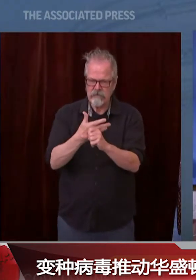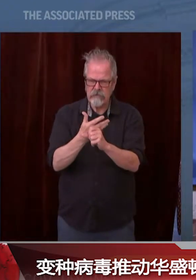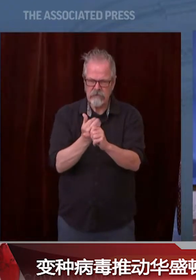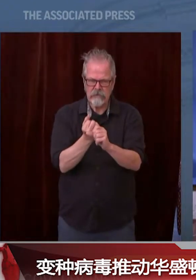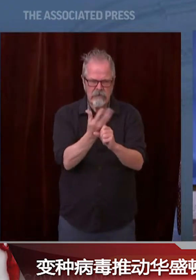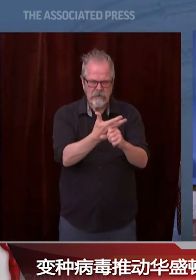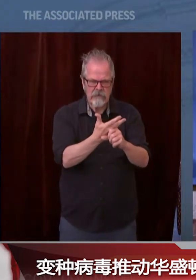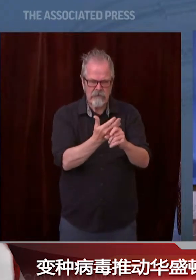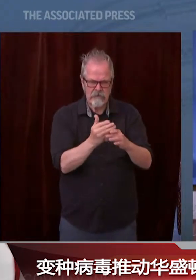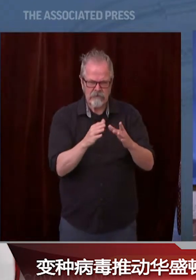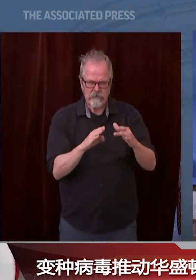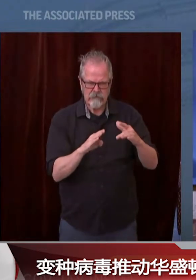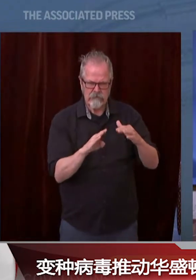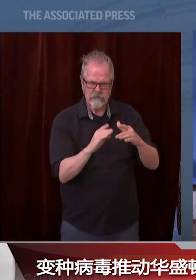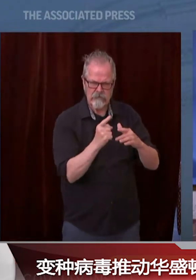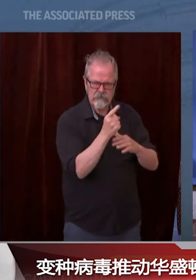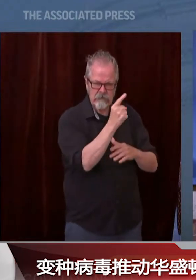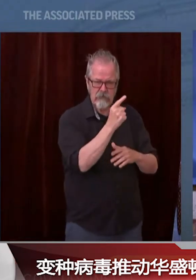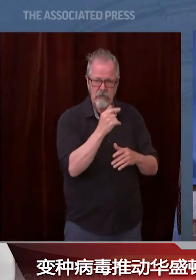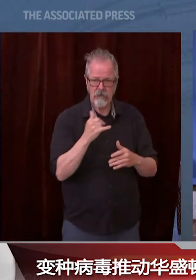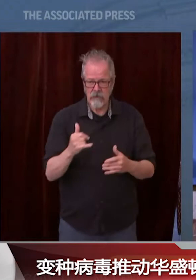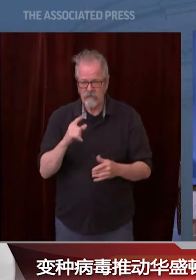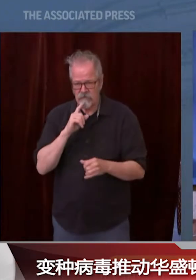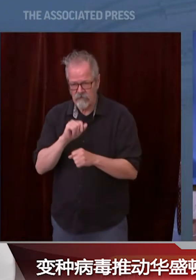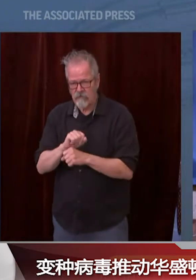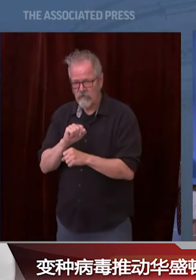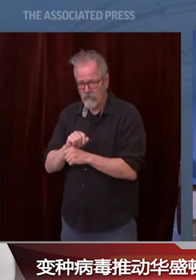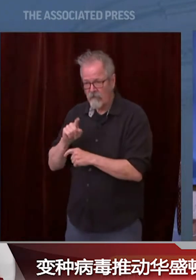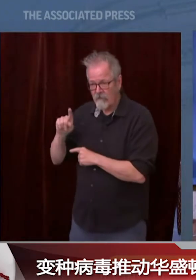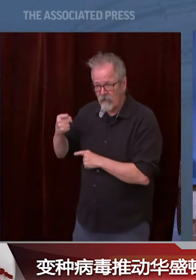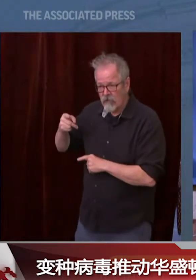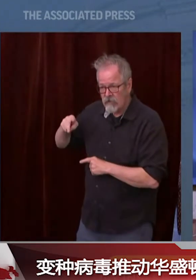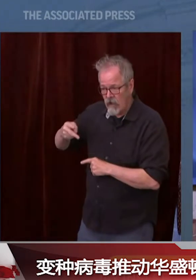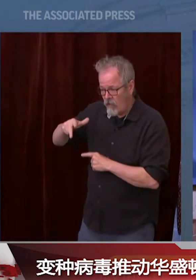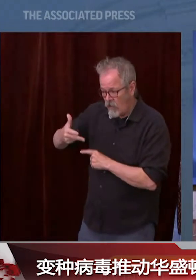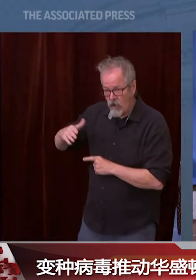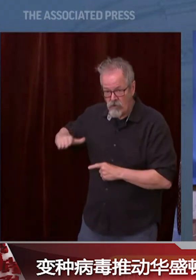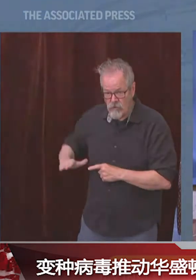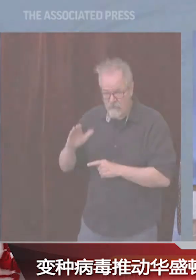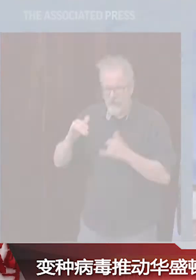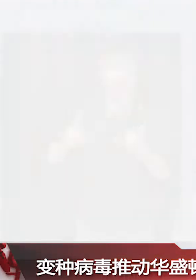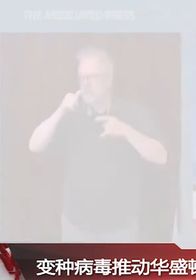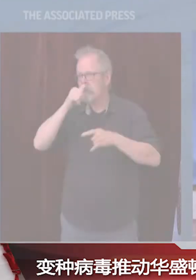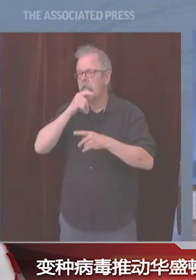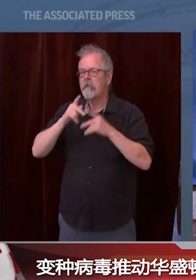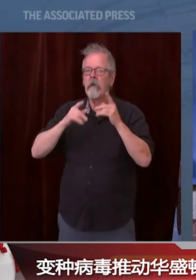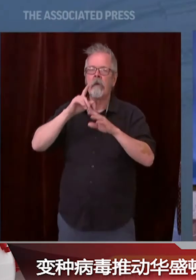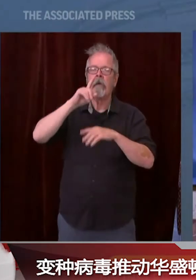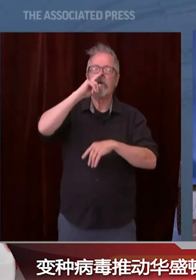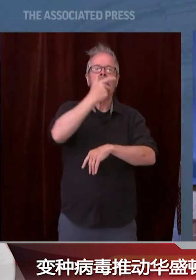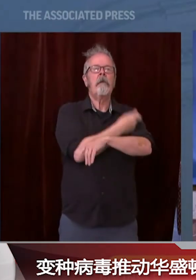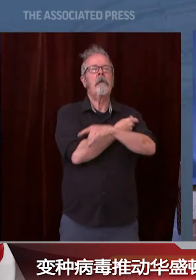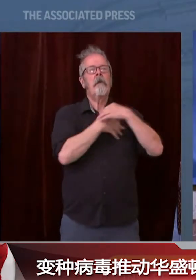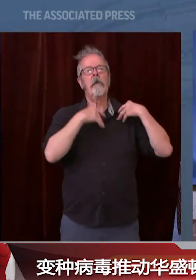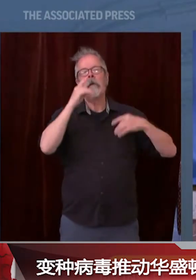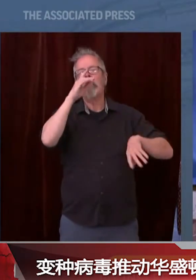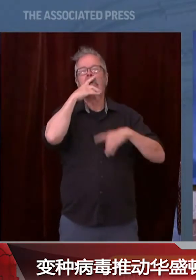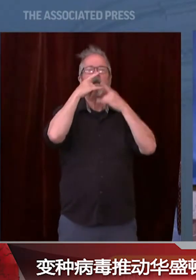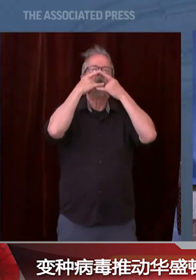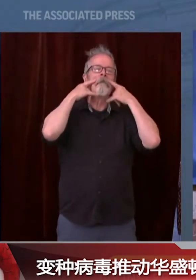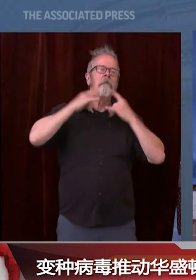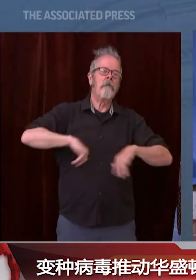变种驱动的。因斯利在媒体简报中说，最近的激增有可能导致华盛顿州的医院不堪重